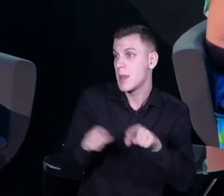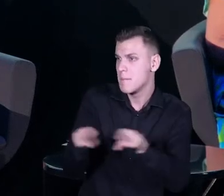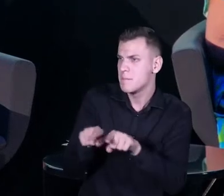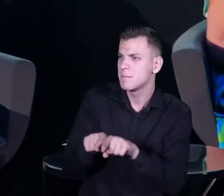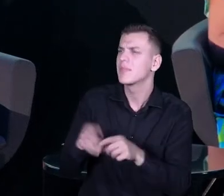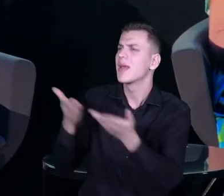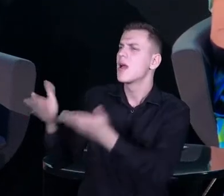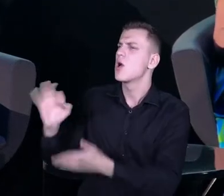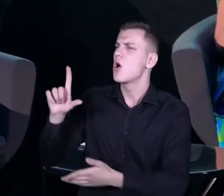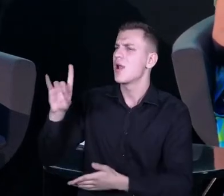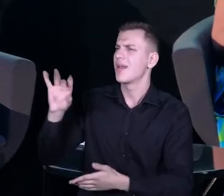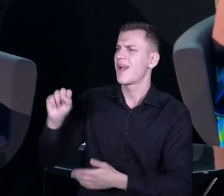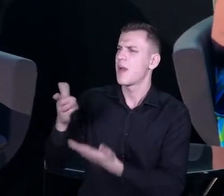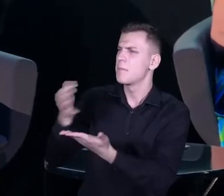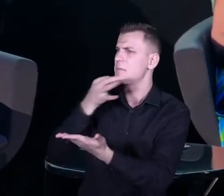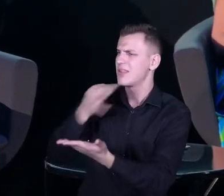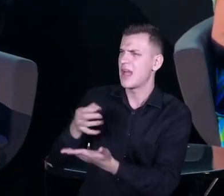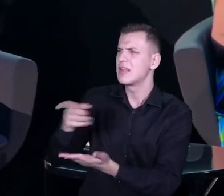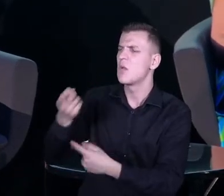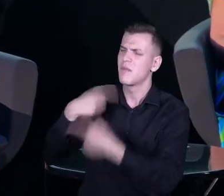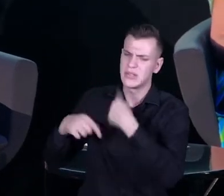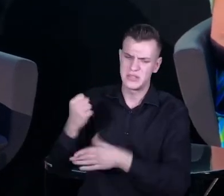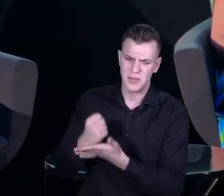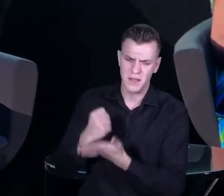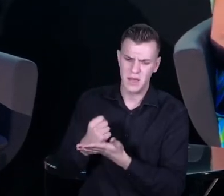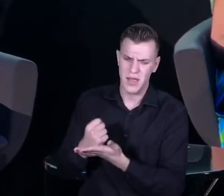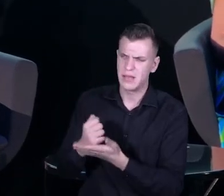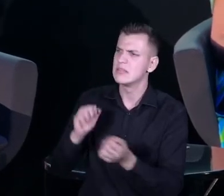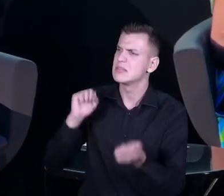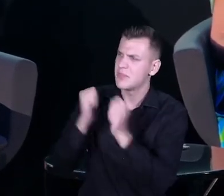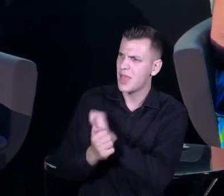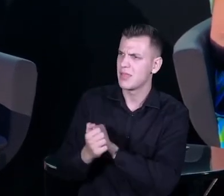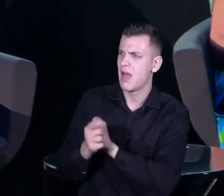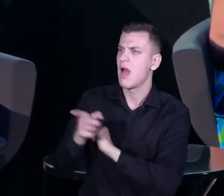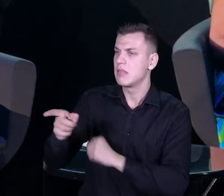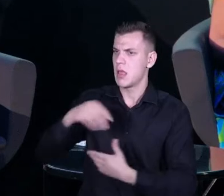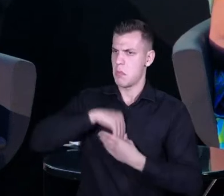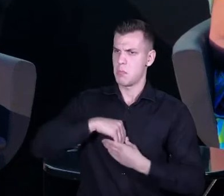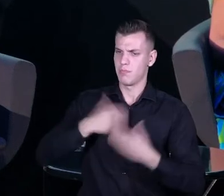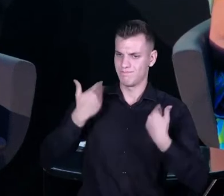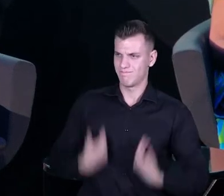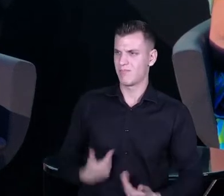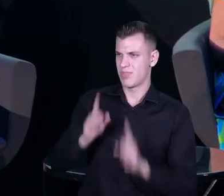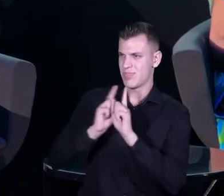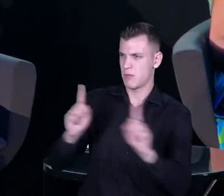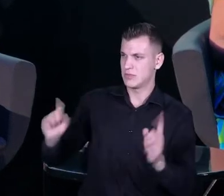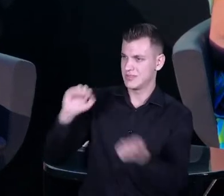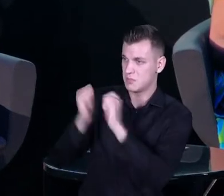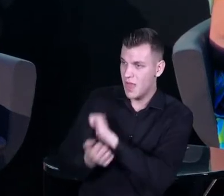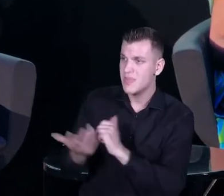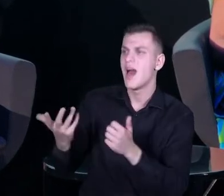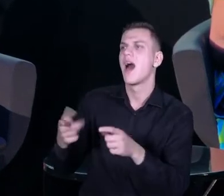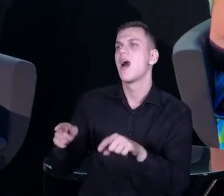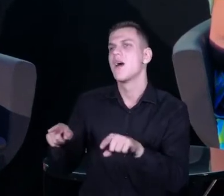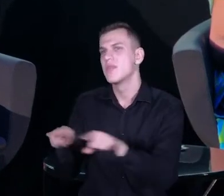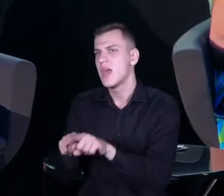ciebie, Olgo, bo tak ciekawie mówiłaś o tej zmianie, jaka zaszła w tobie jako nauczycielce, a